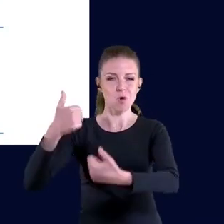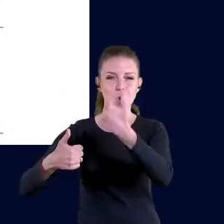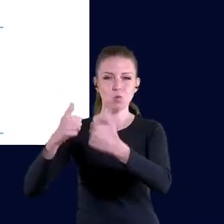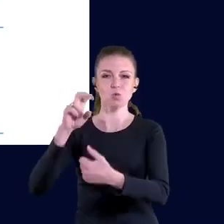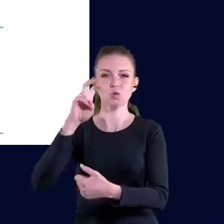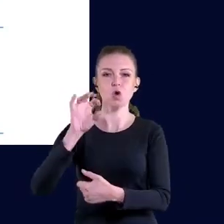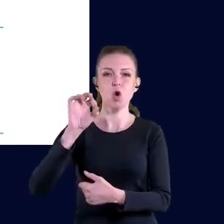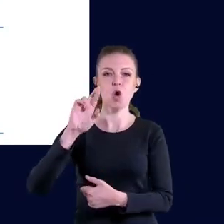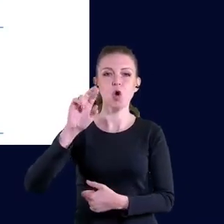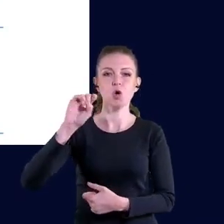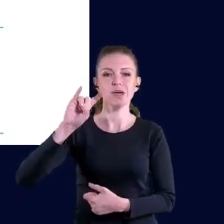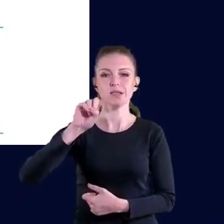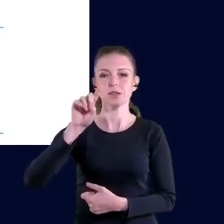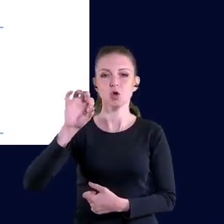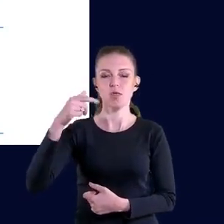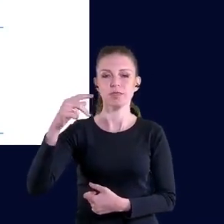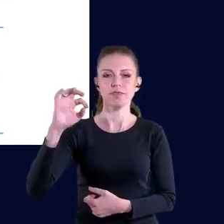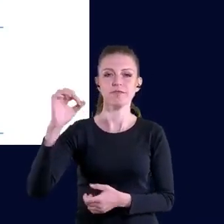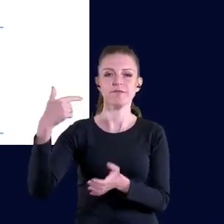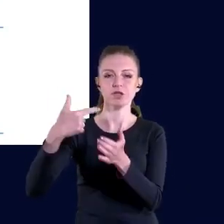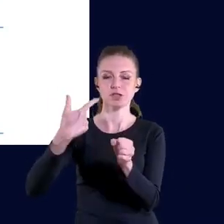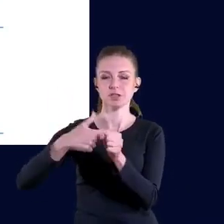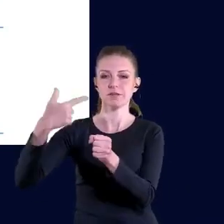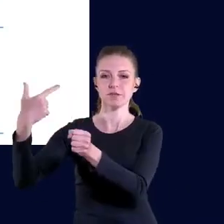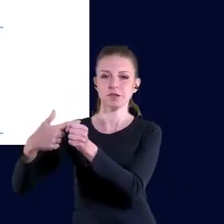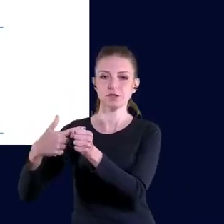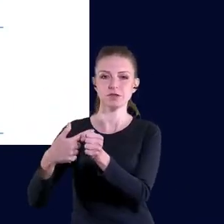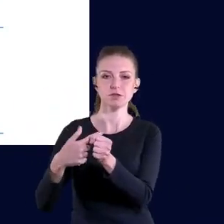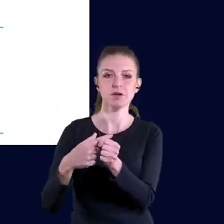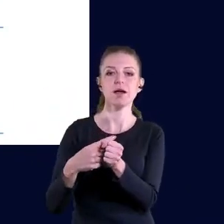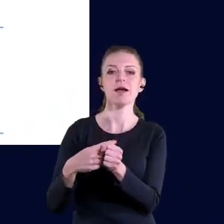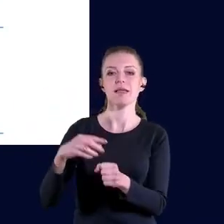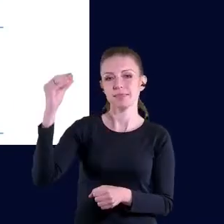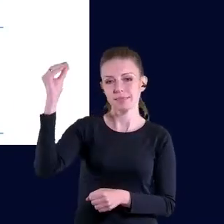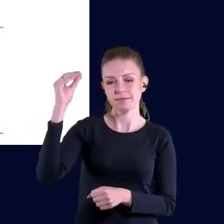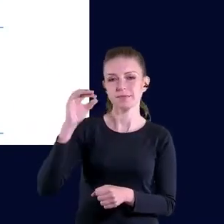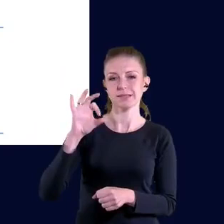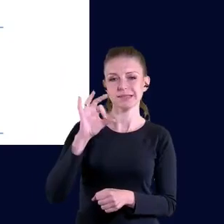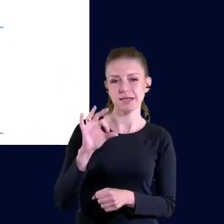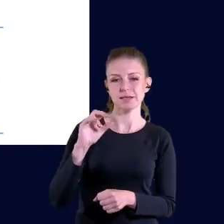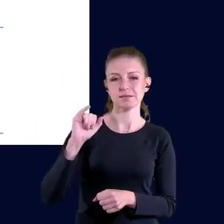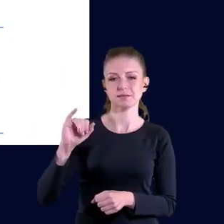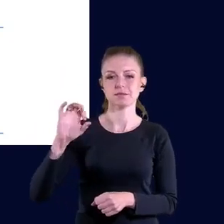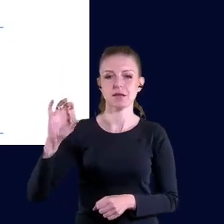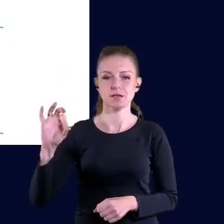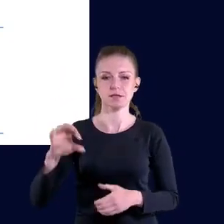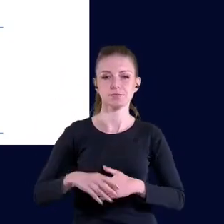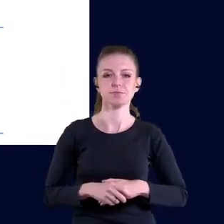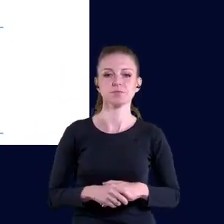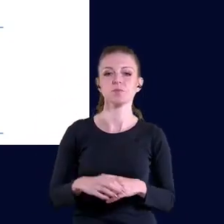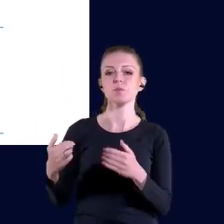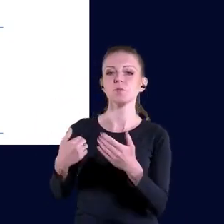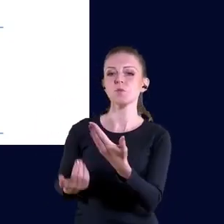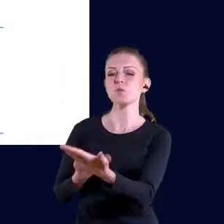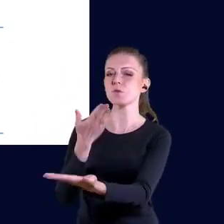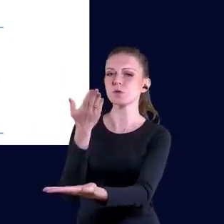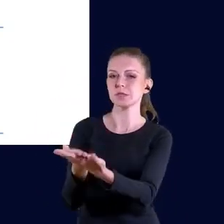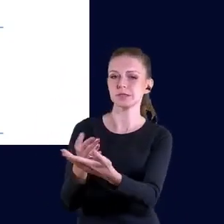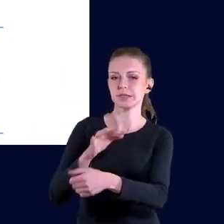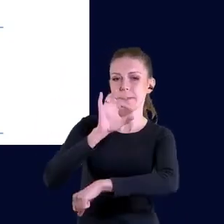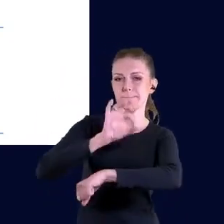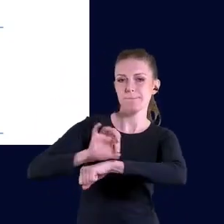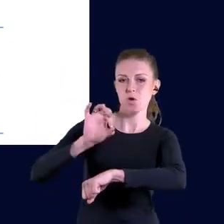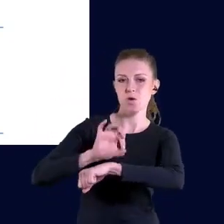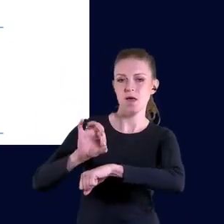Horyzont 2020 zatytułowanego Science with and Society złożyliśmy propozycje takiego projektu